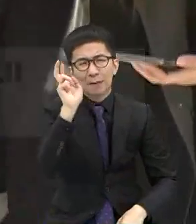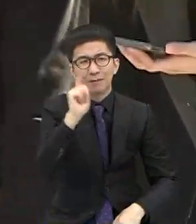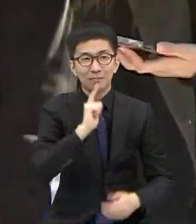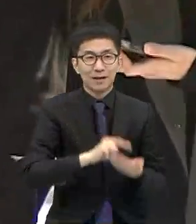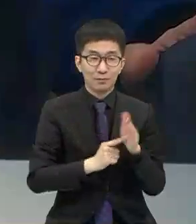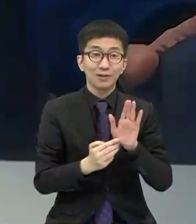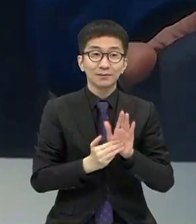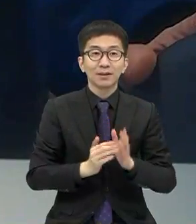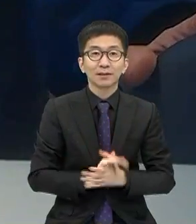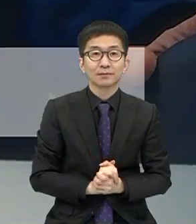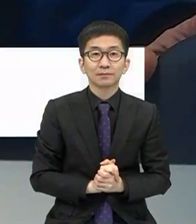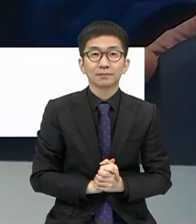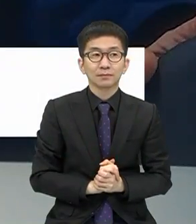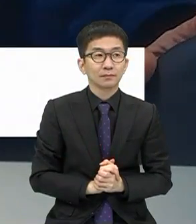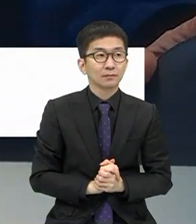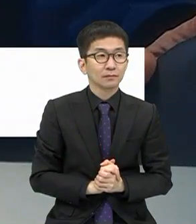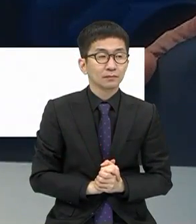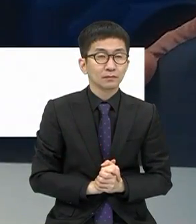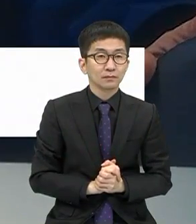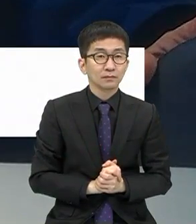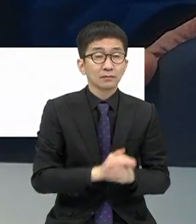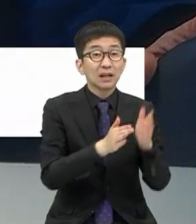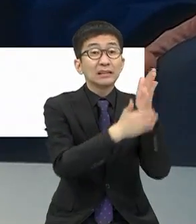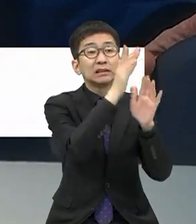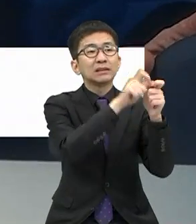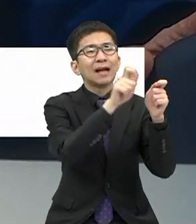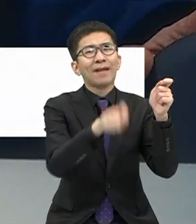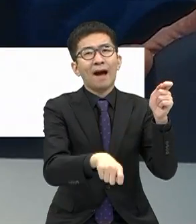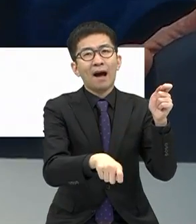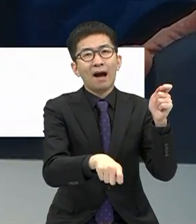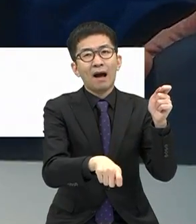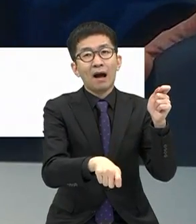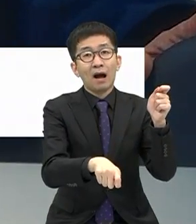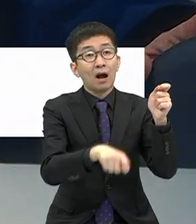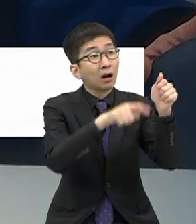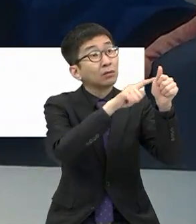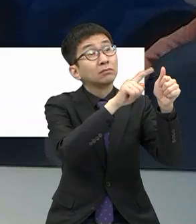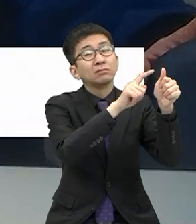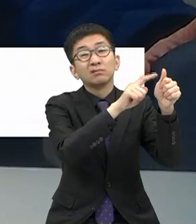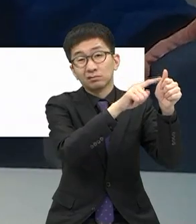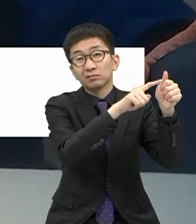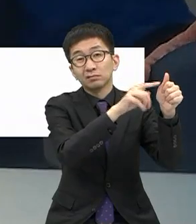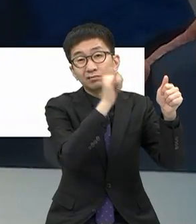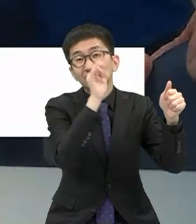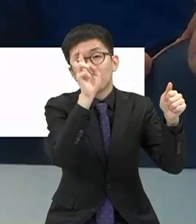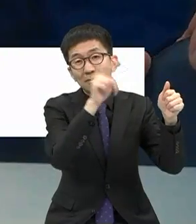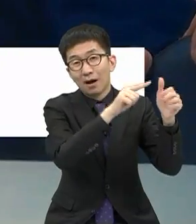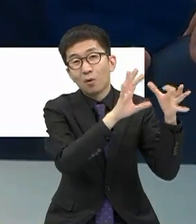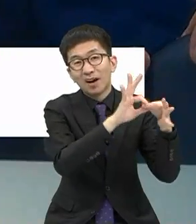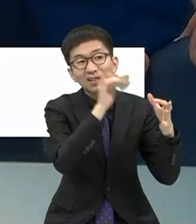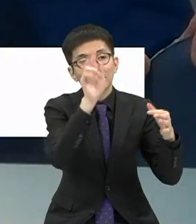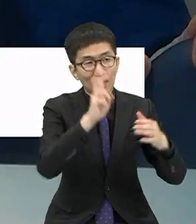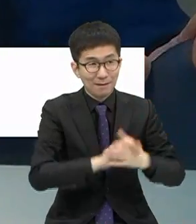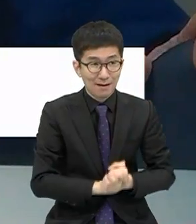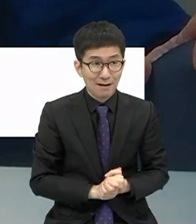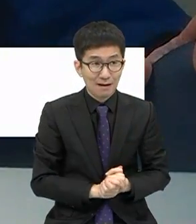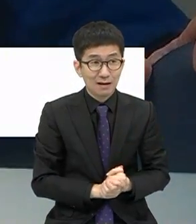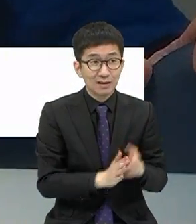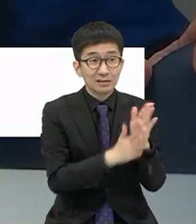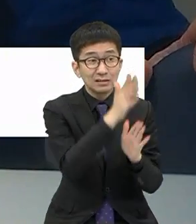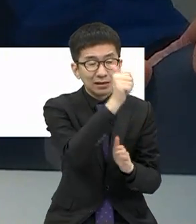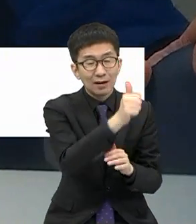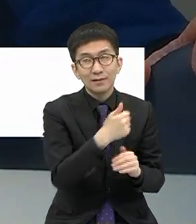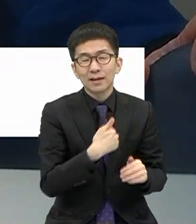말합니다. 시 산하기관인데 누가 비호를 하겠어요. 사람 좀 제대로 쓰더라. 인사하고 나올